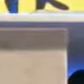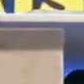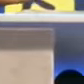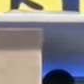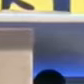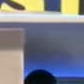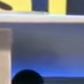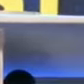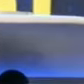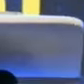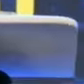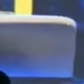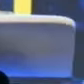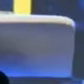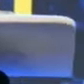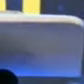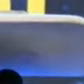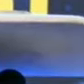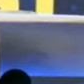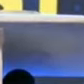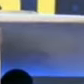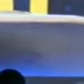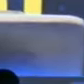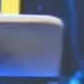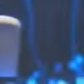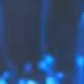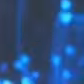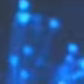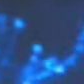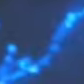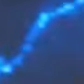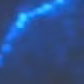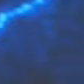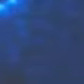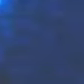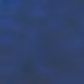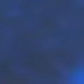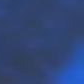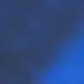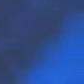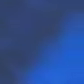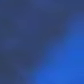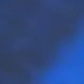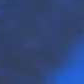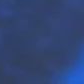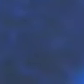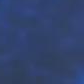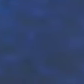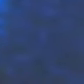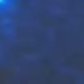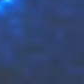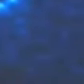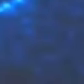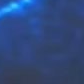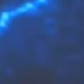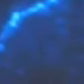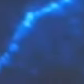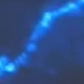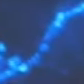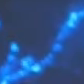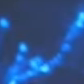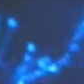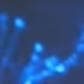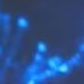roman parle parler pour l'accomplissement du septuple parler